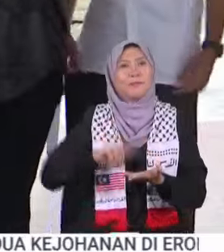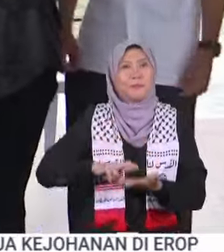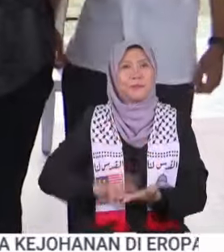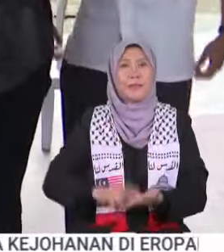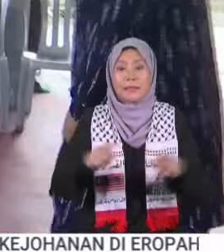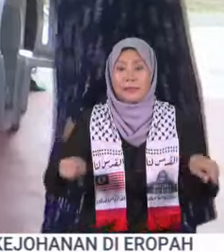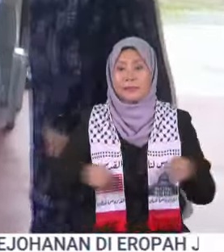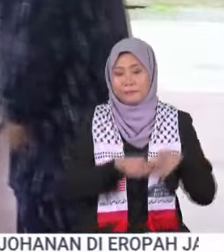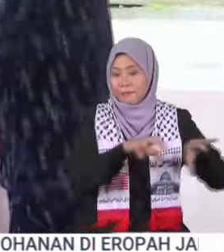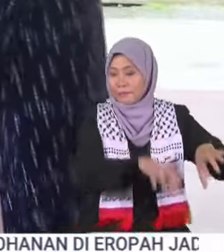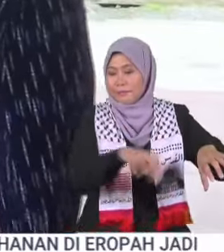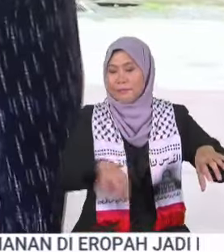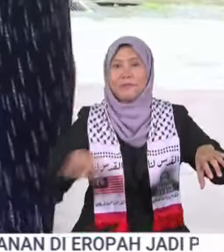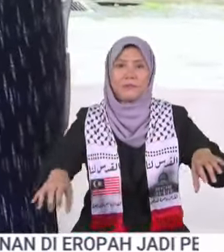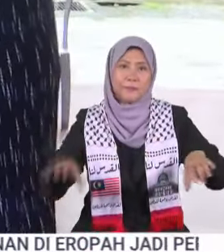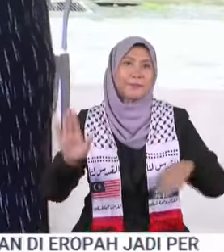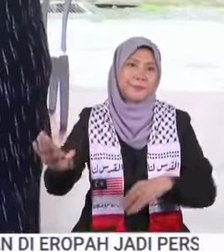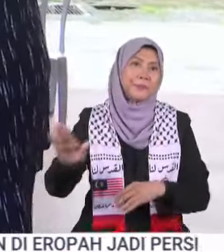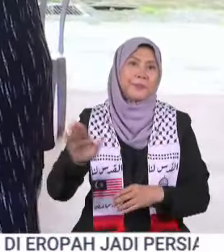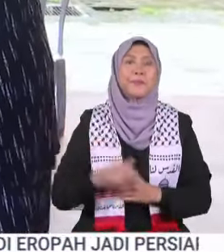lokasi di negeri